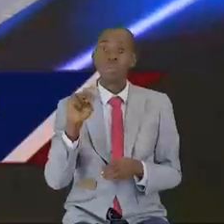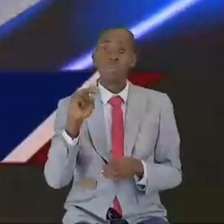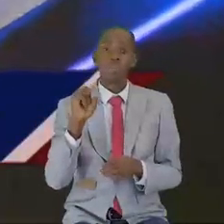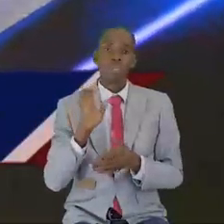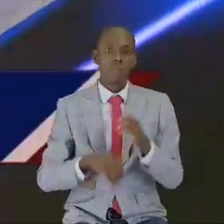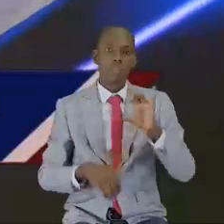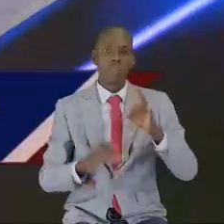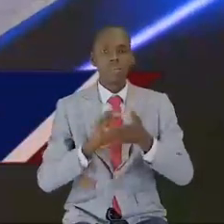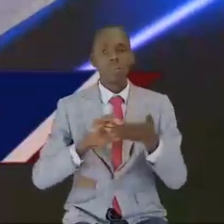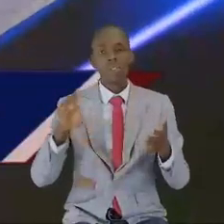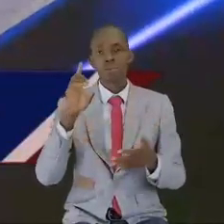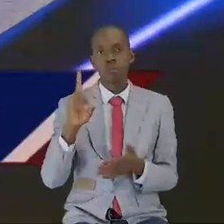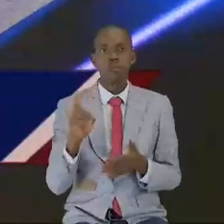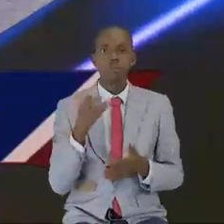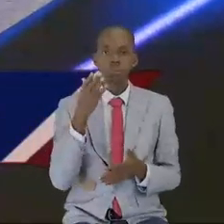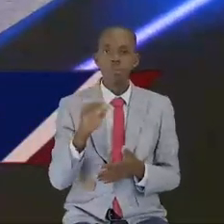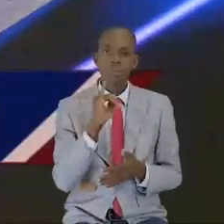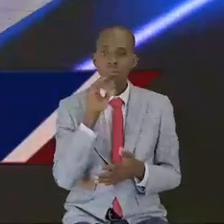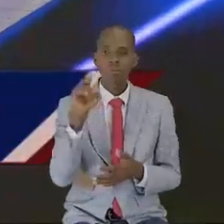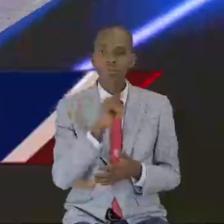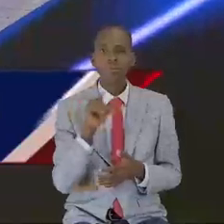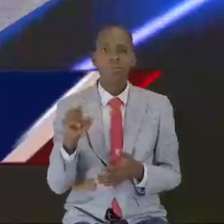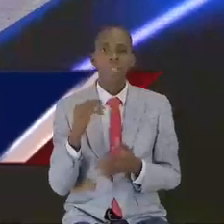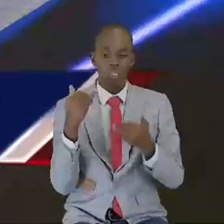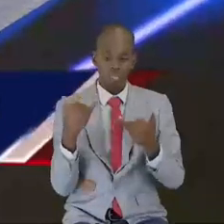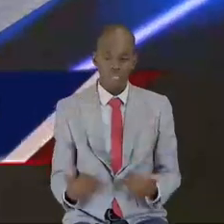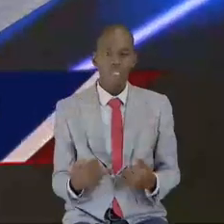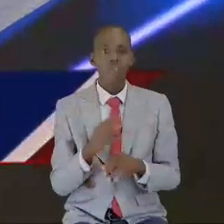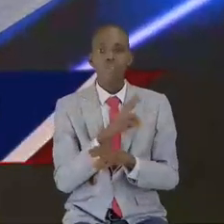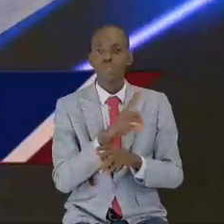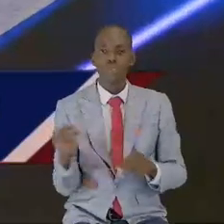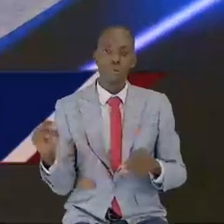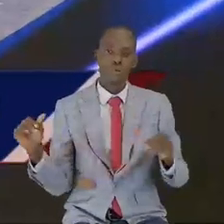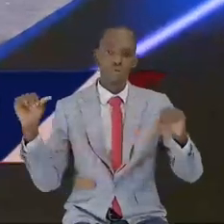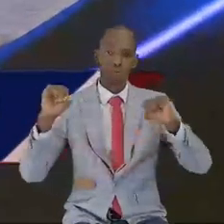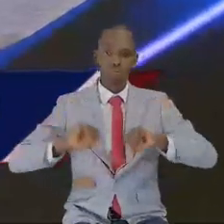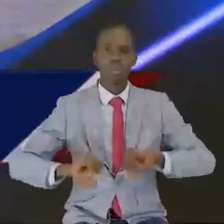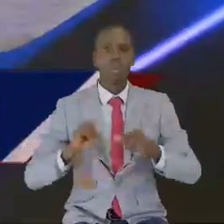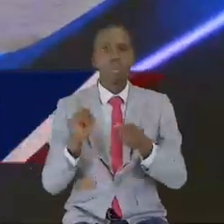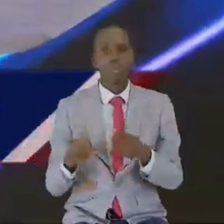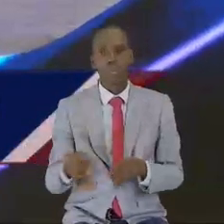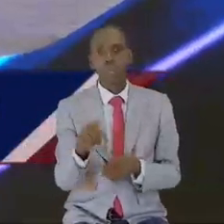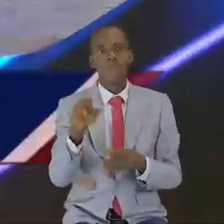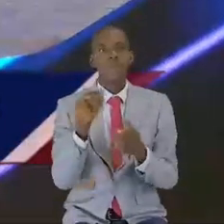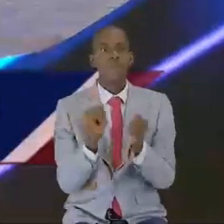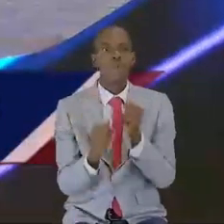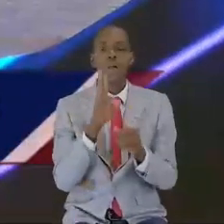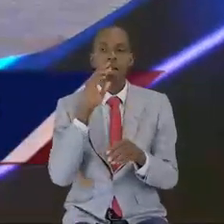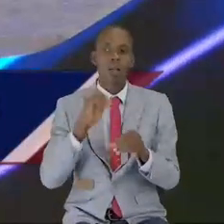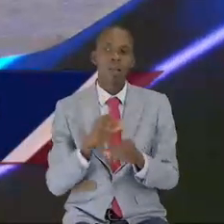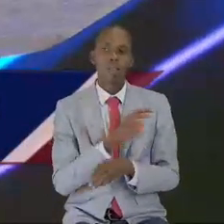Romains chapitre 8, verset 1. Il n'y a donc maintenant aucune condamnation pour ceux qui sont en